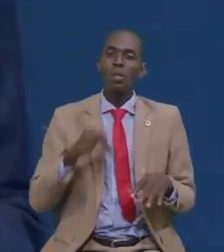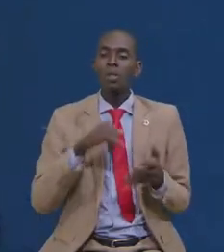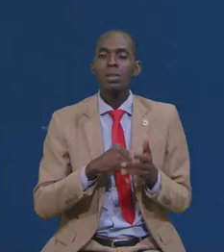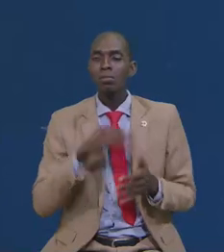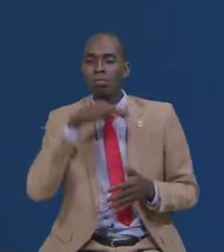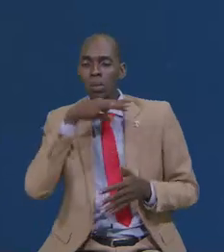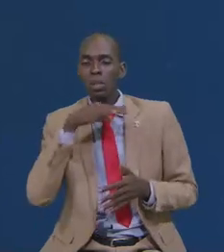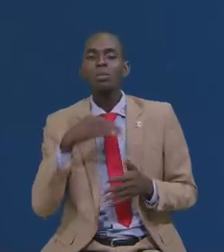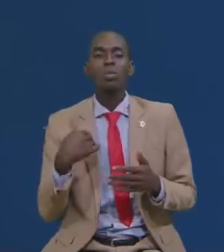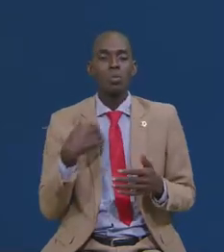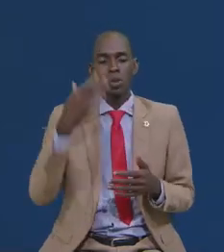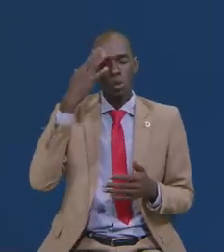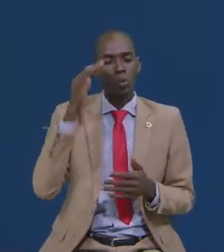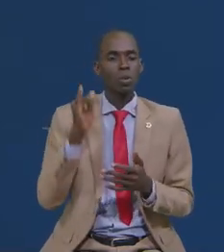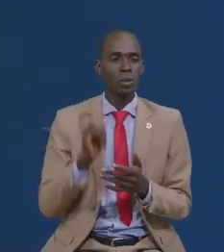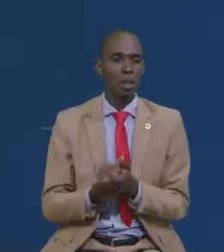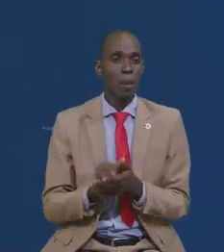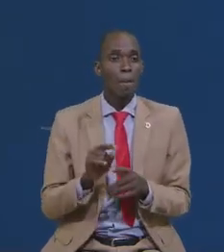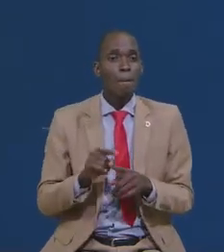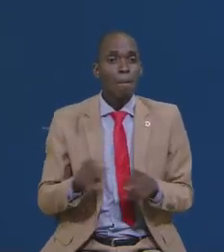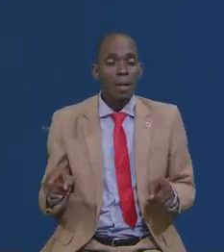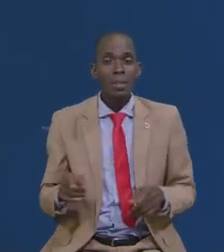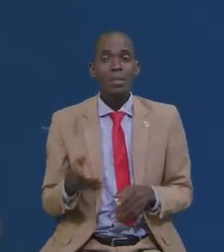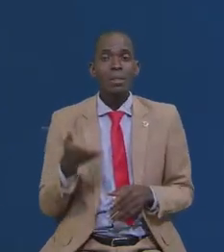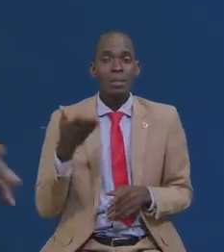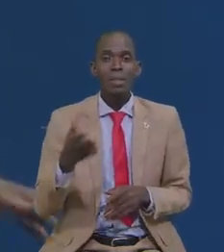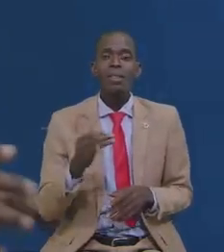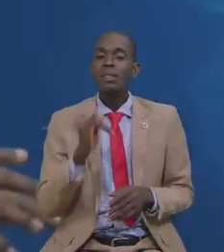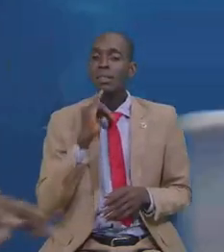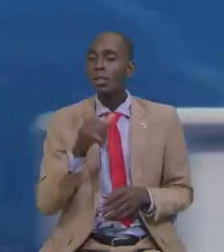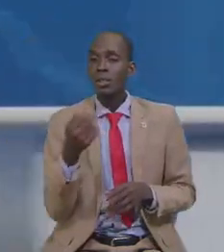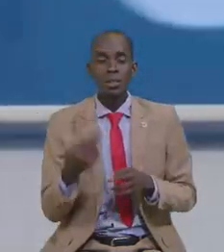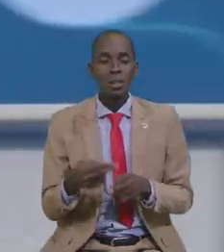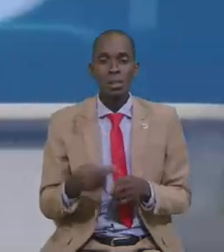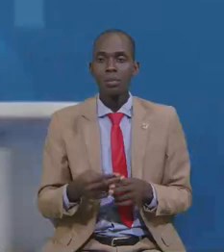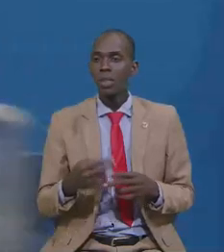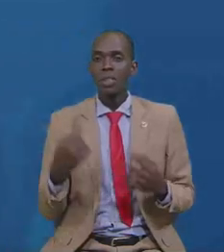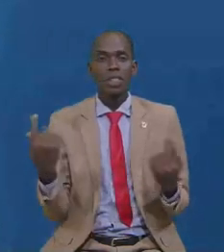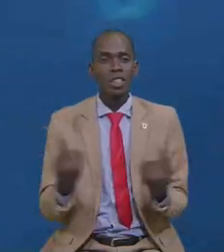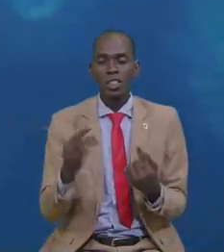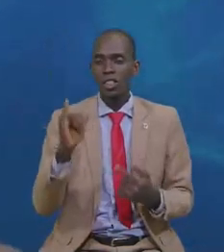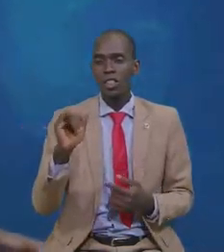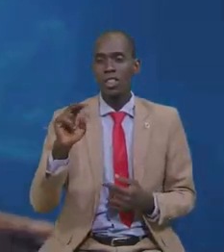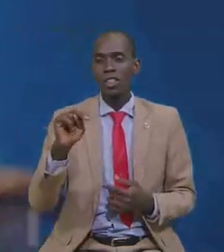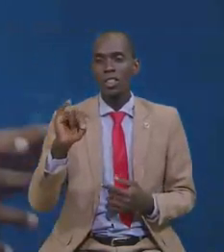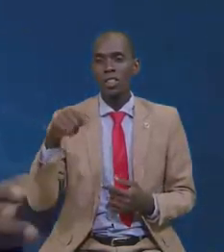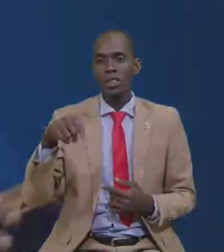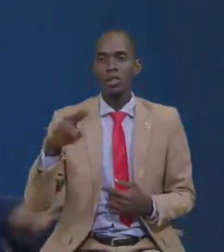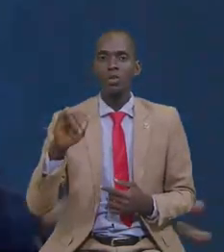On les appelle transgressions, on a bien entendu cela. Mais le poids même, nous, c'est